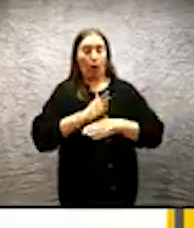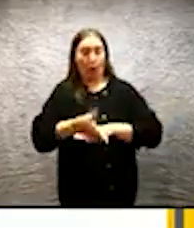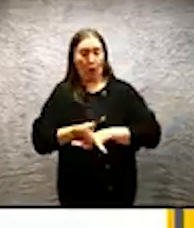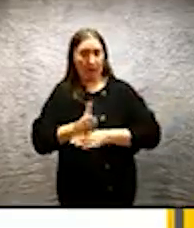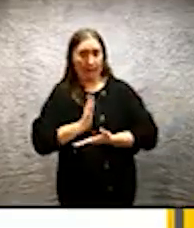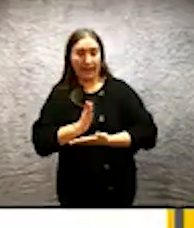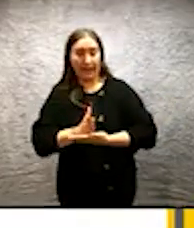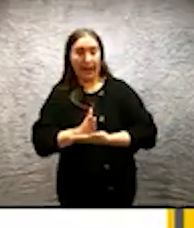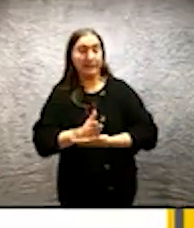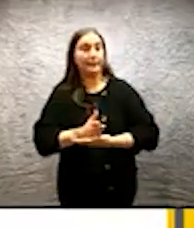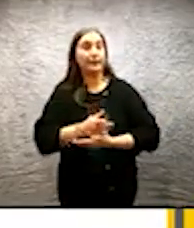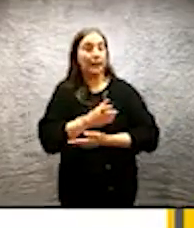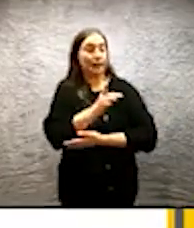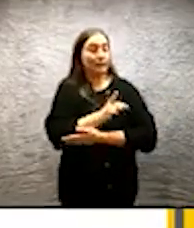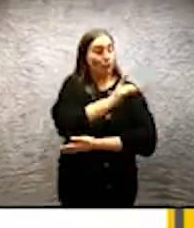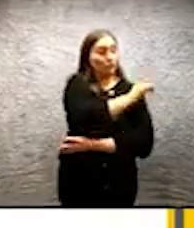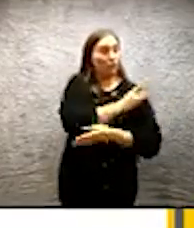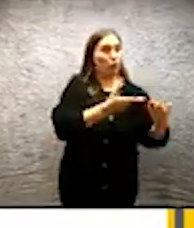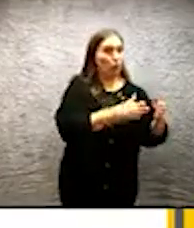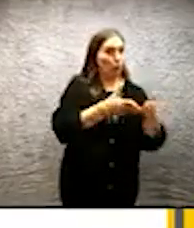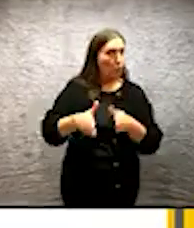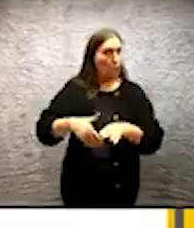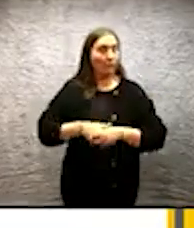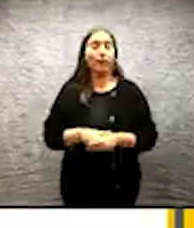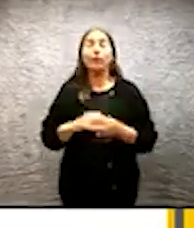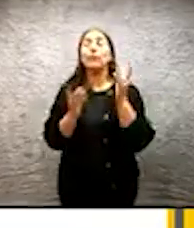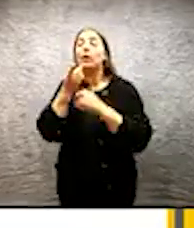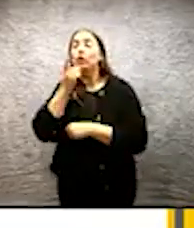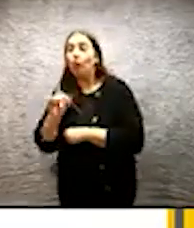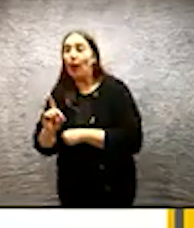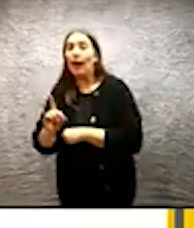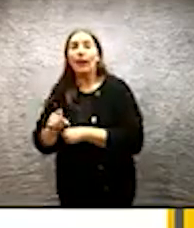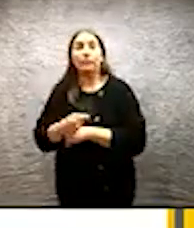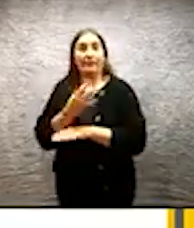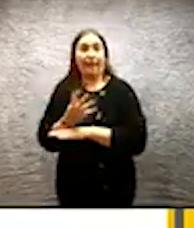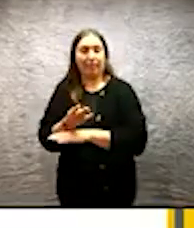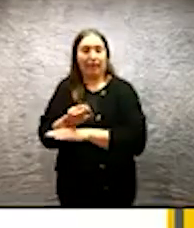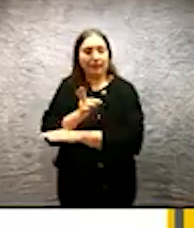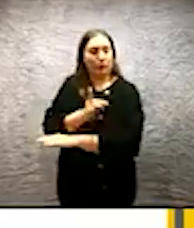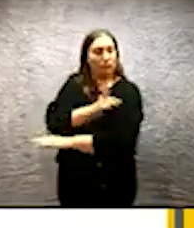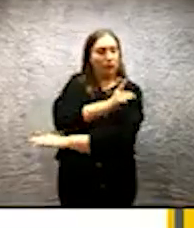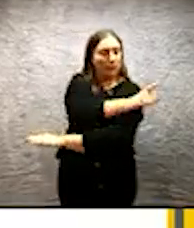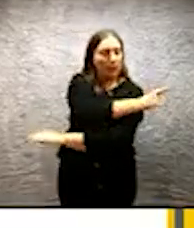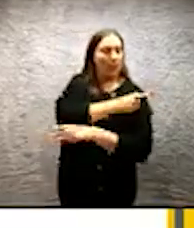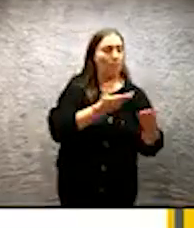classes et les quatre dimanches précédant les fêtes de Noël. Nous vous proposons